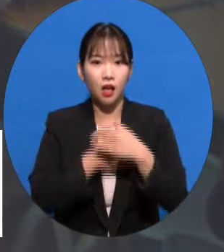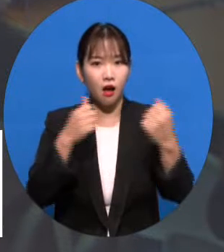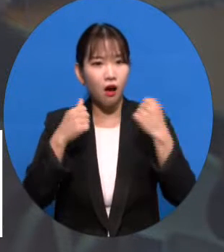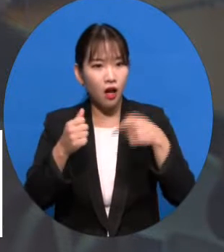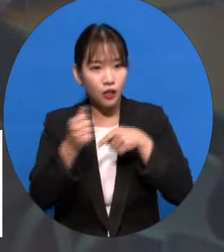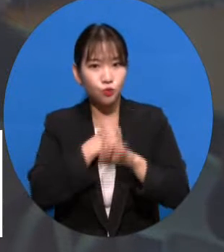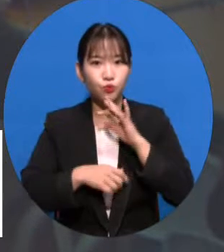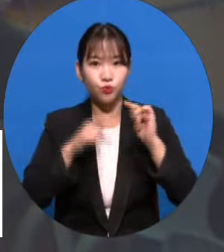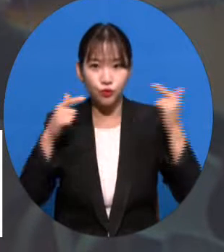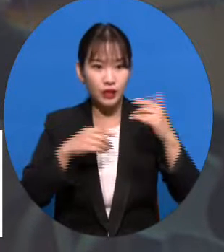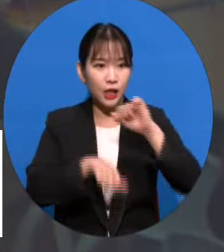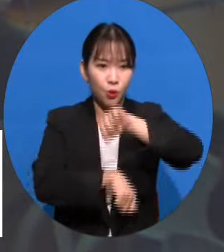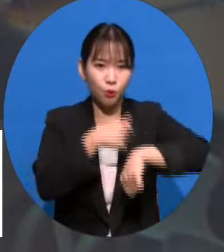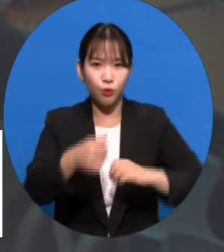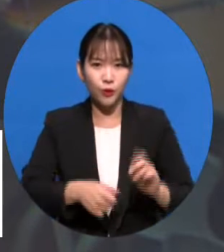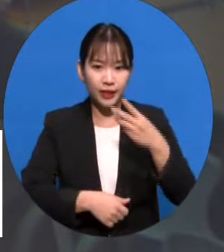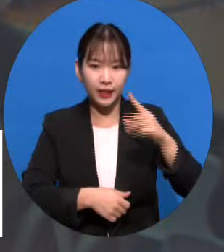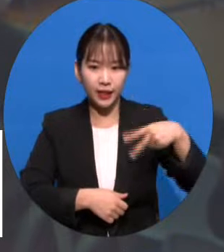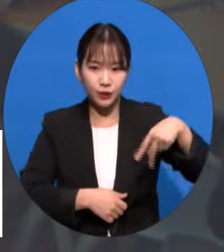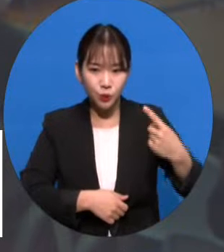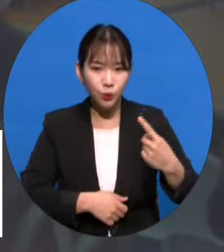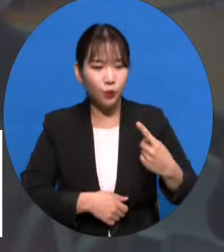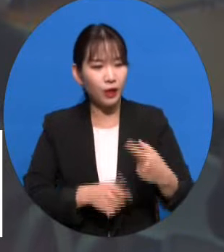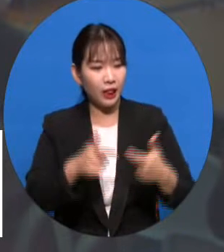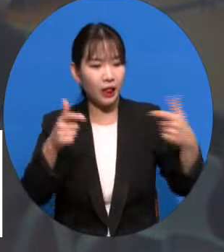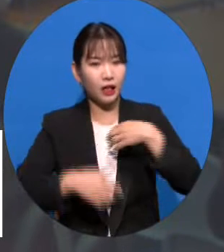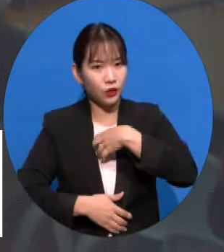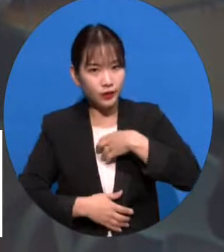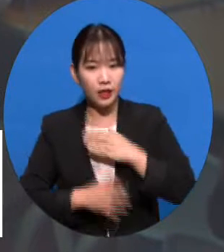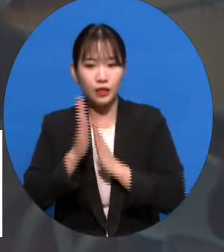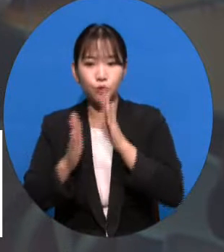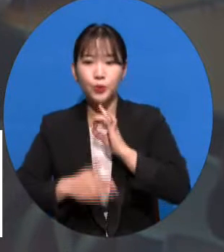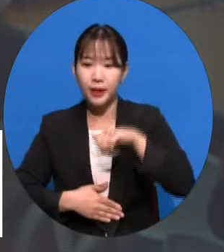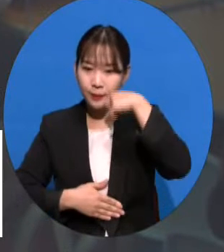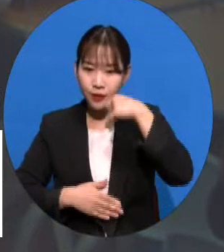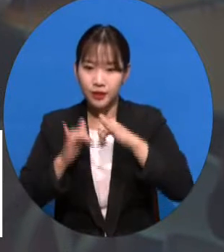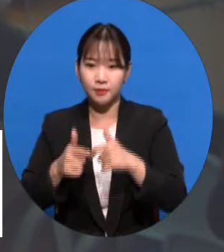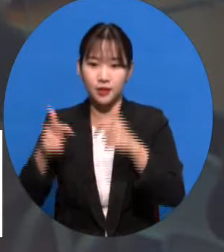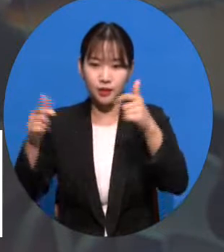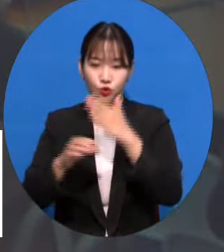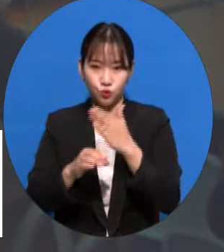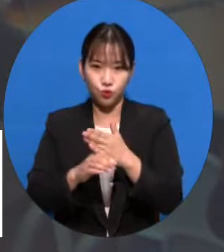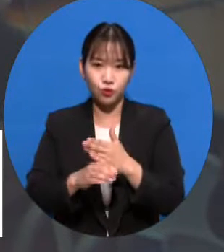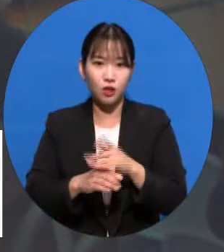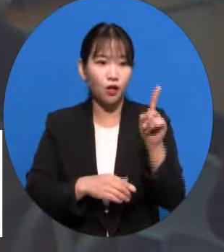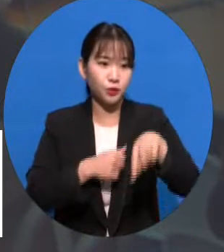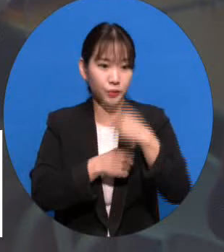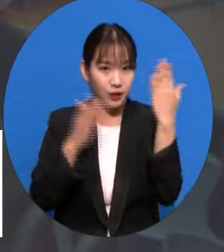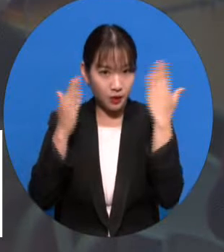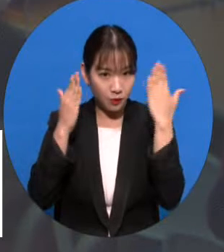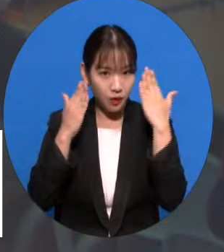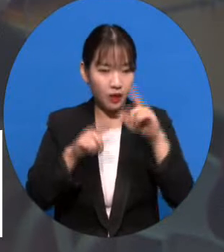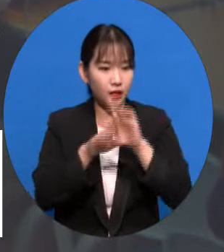건강상의 이유뿐만 아니라 가축에서 나오는 탄소 배출을 우려해 채식을 하는 사람들이 점차 늘고 있는데요. 한 초등학교에서